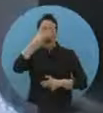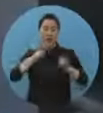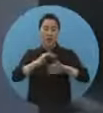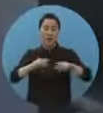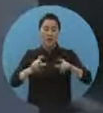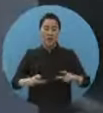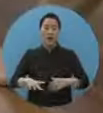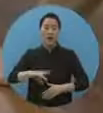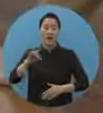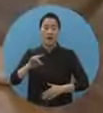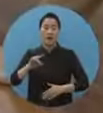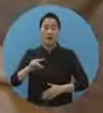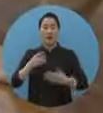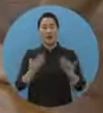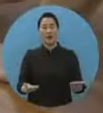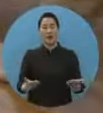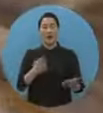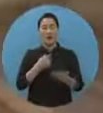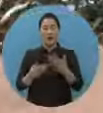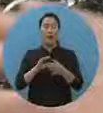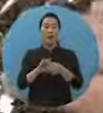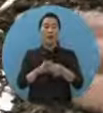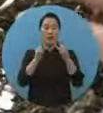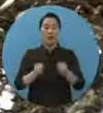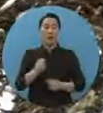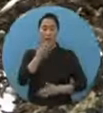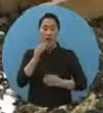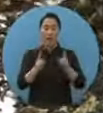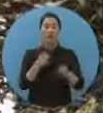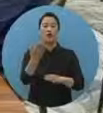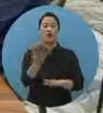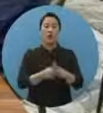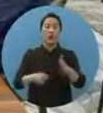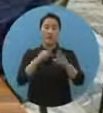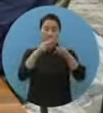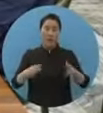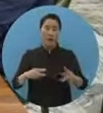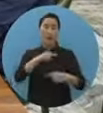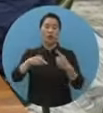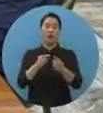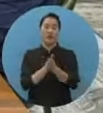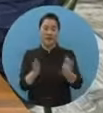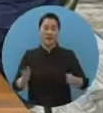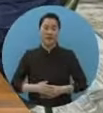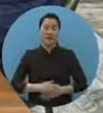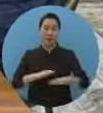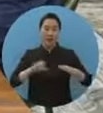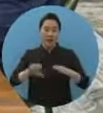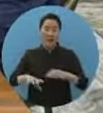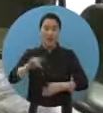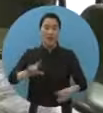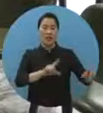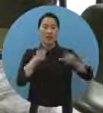쉼과 체험을 통해 정착할 기회를 갖도록 청년 행보 캠프 도 운영 합니다 전남에서 먼저 살아보기